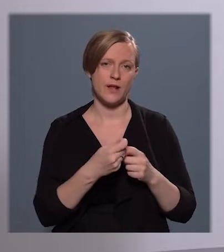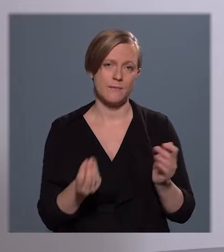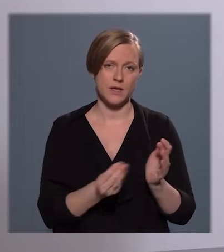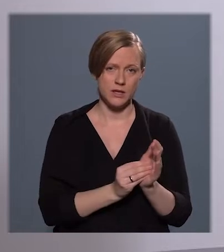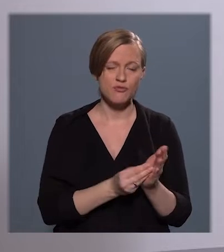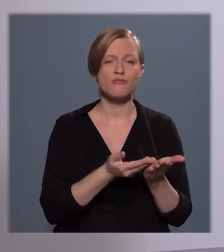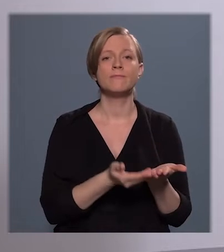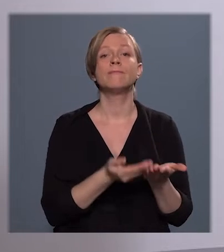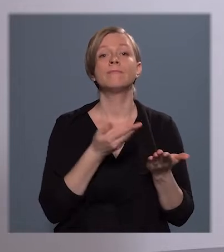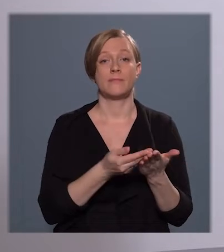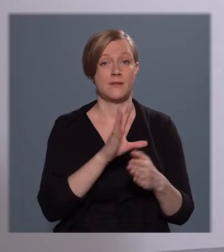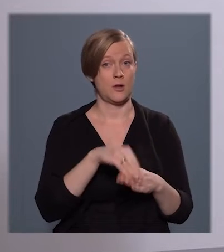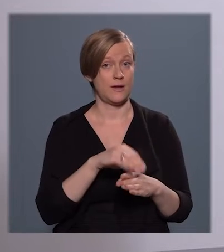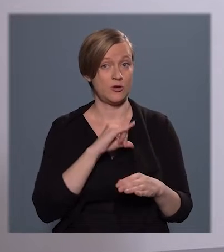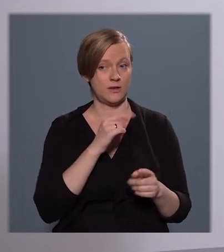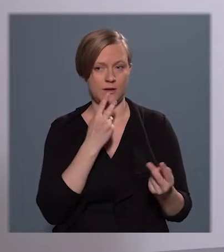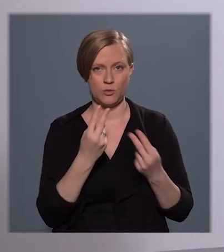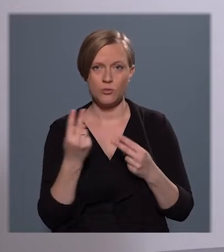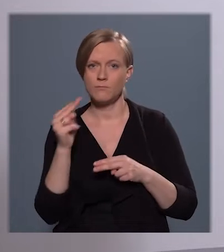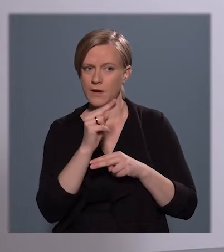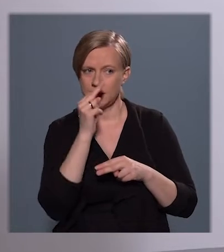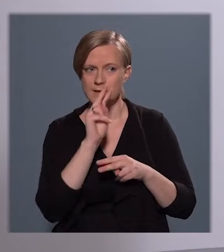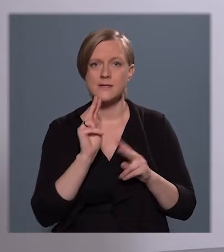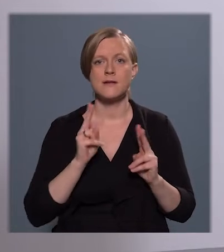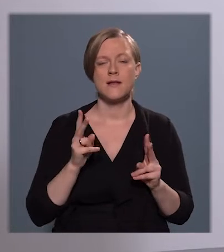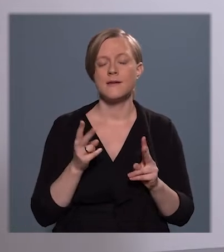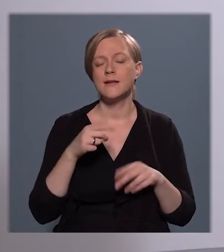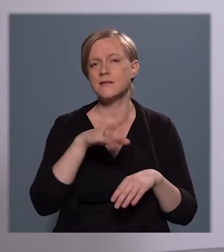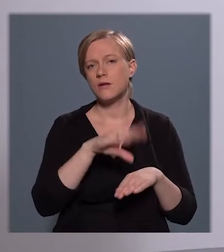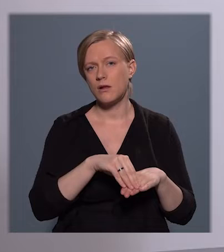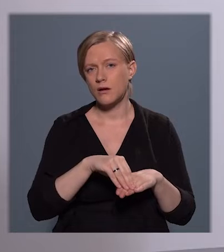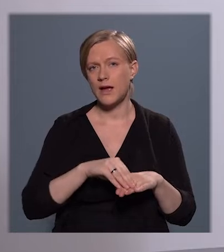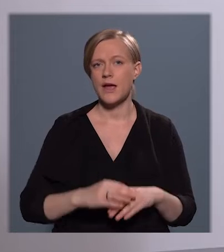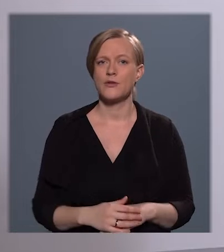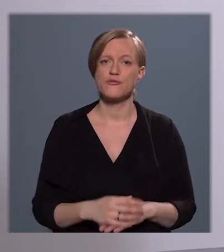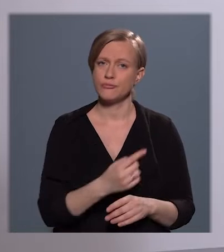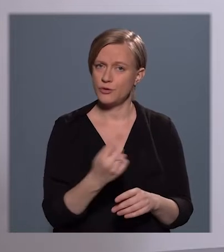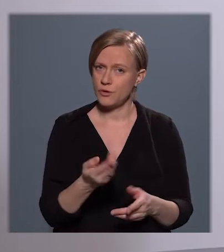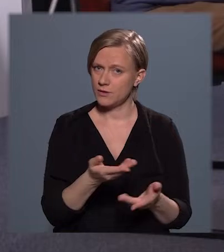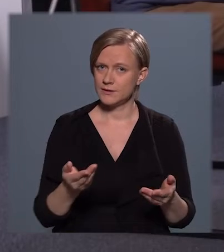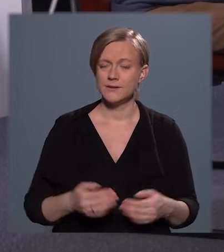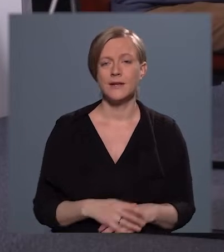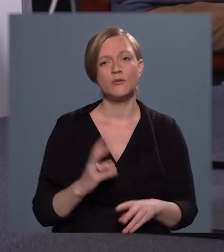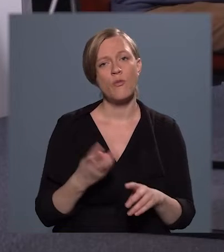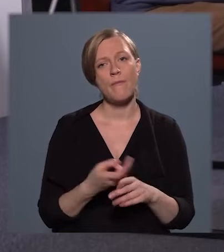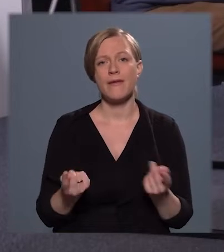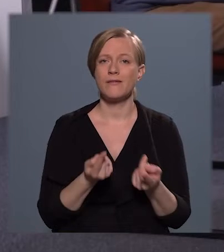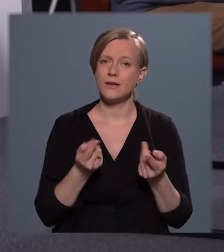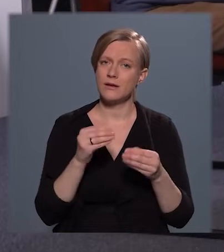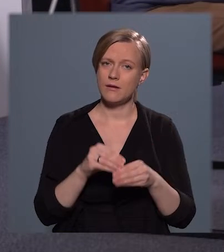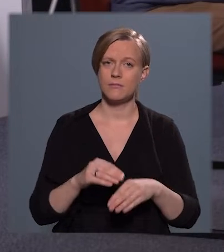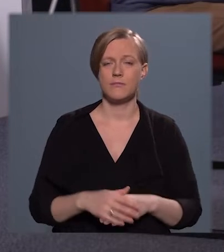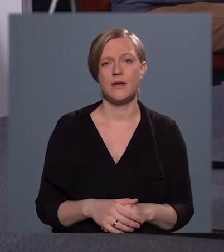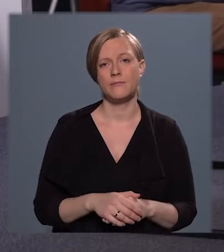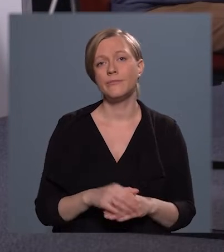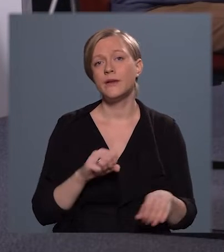a lakásokat az érdeklődők megtekinthetik. Ezeket a lakásokat önöknél, a Kőbánya Hírekben,